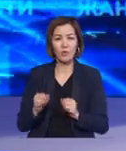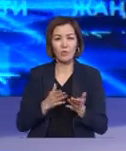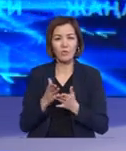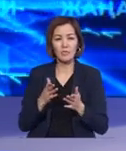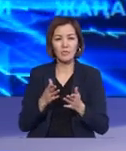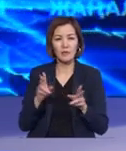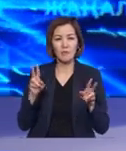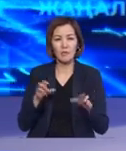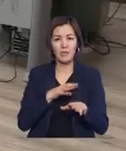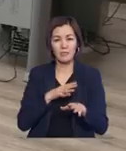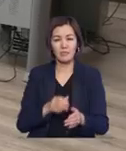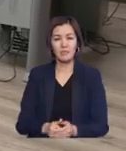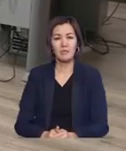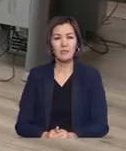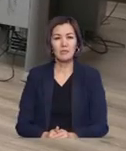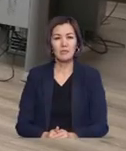қатысты.